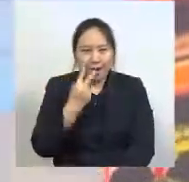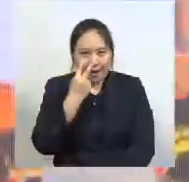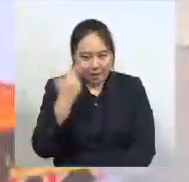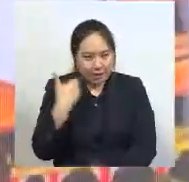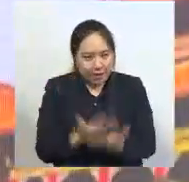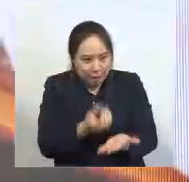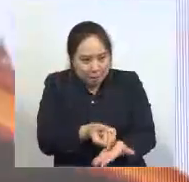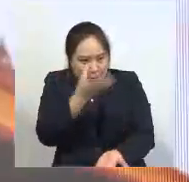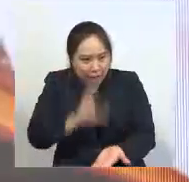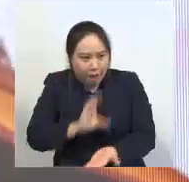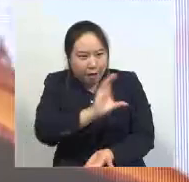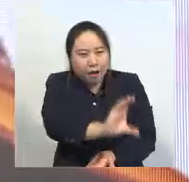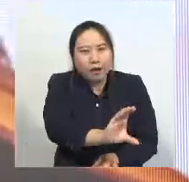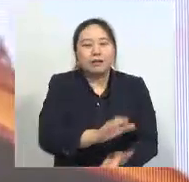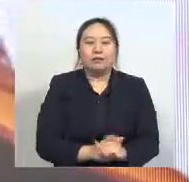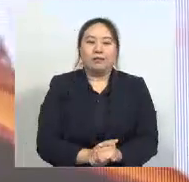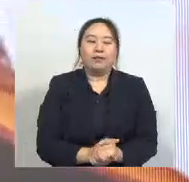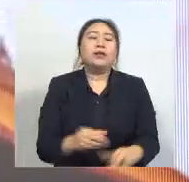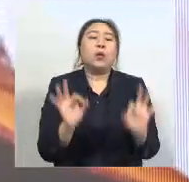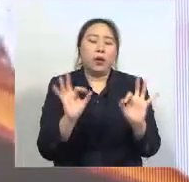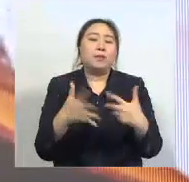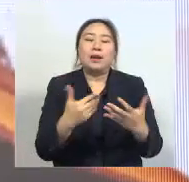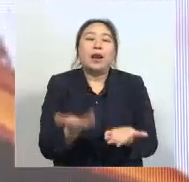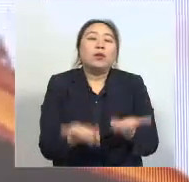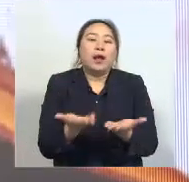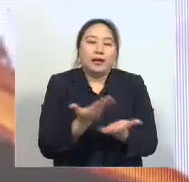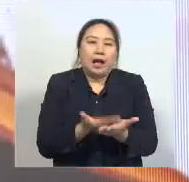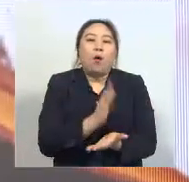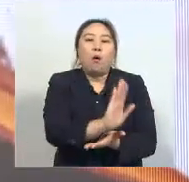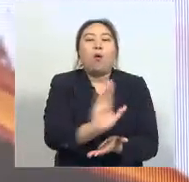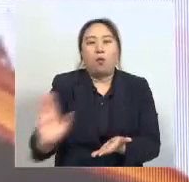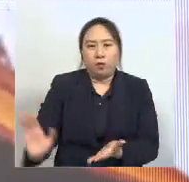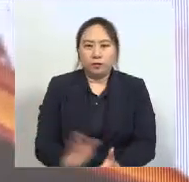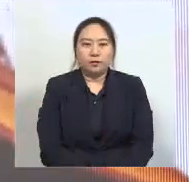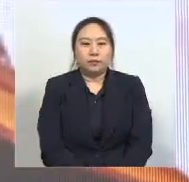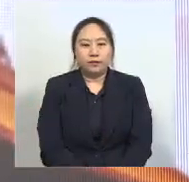ะเหมือนกันนะก็โอเคละไม่เป็นไรก็แล้วแต่ท่านมีทรัพย์สินของท่าน